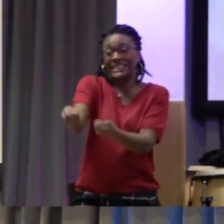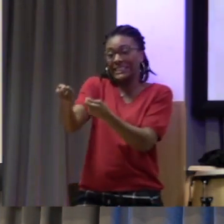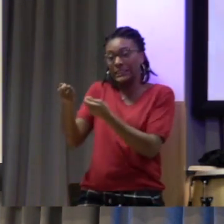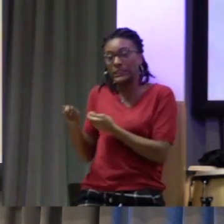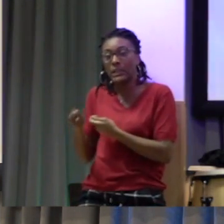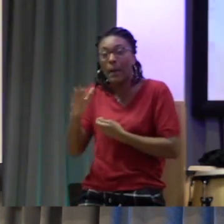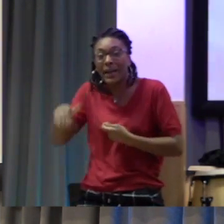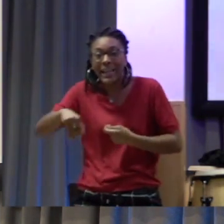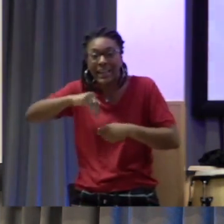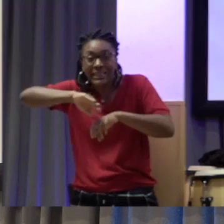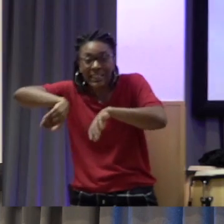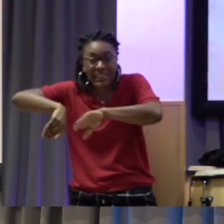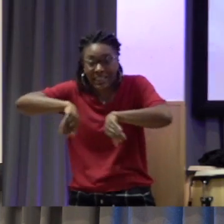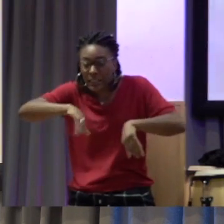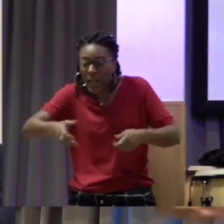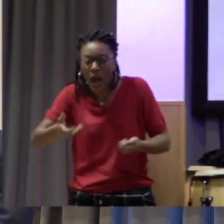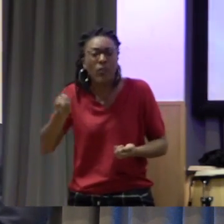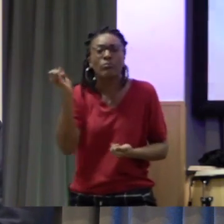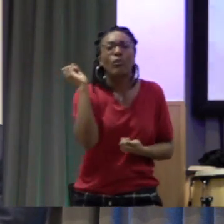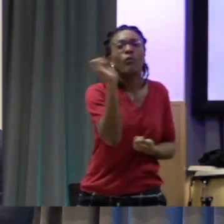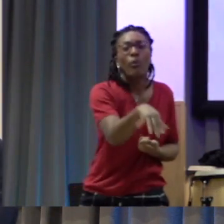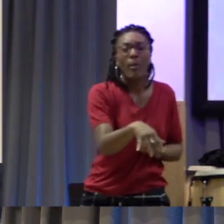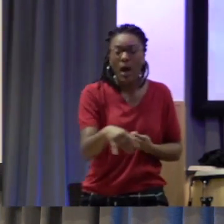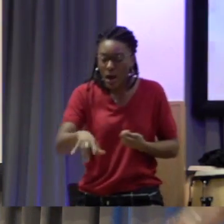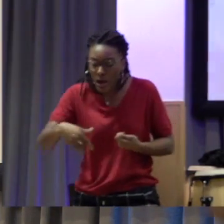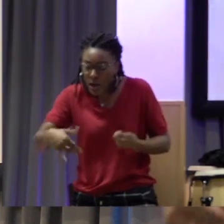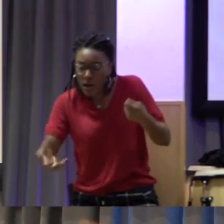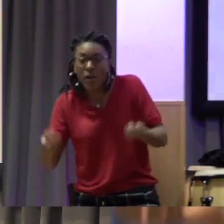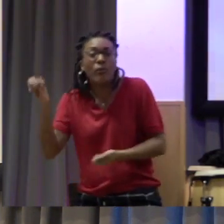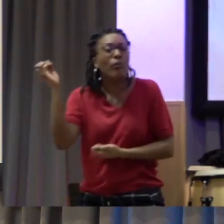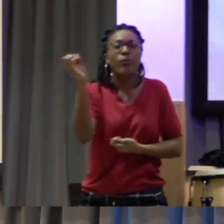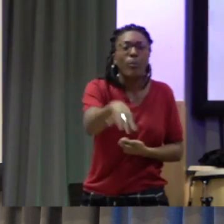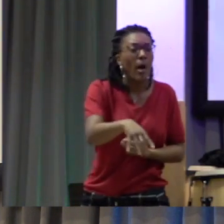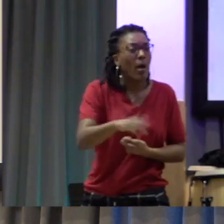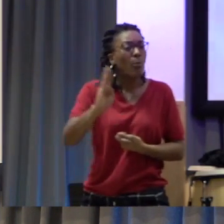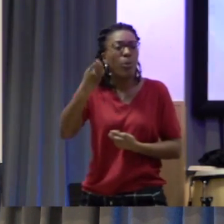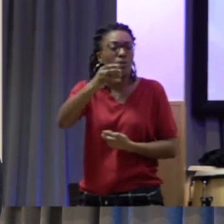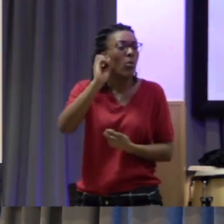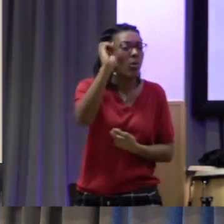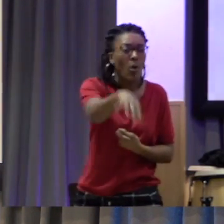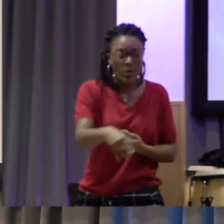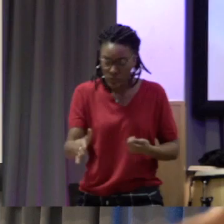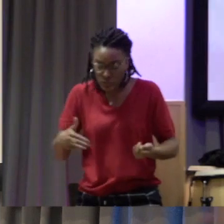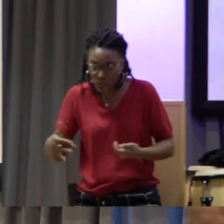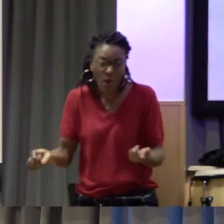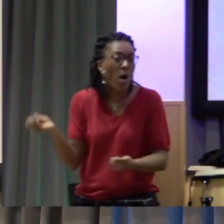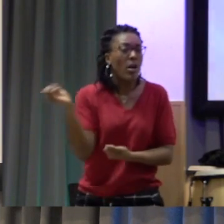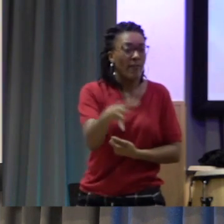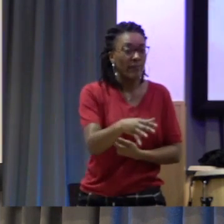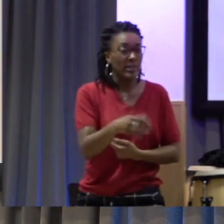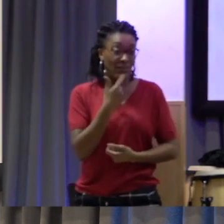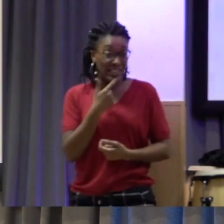son filet et qu'il le ramène à lui, il va faire un tri. Ce qui n'est pas